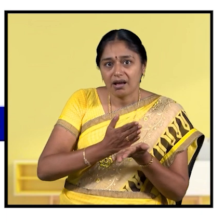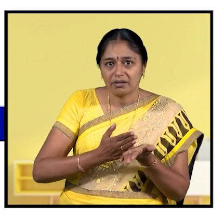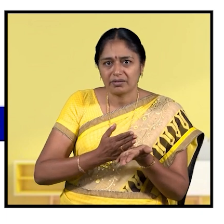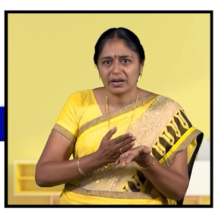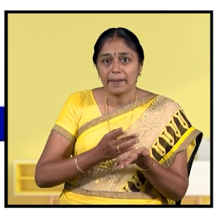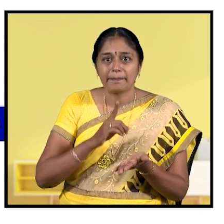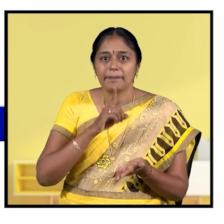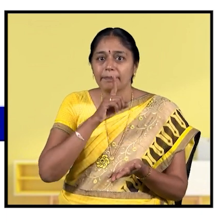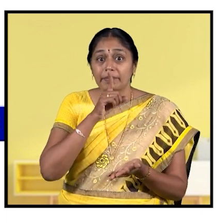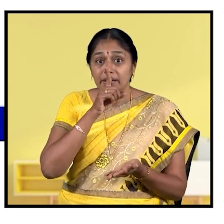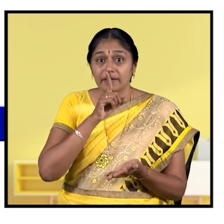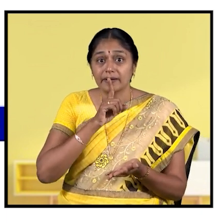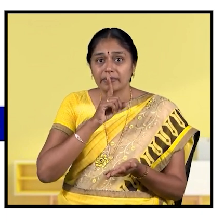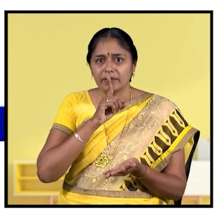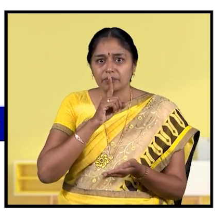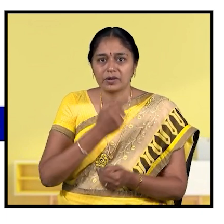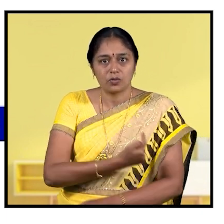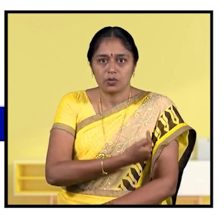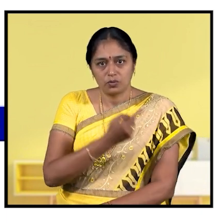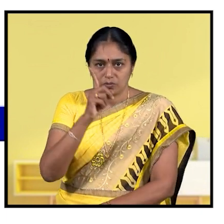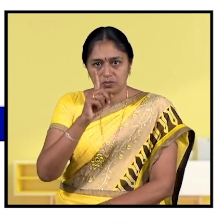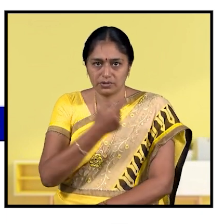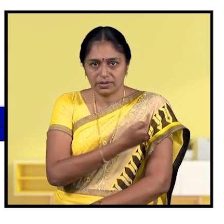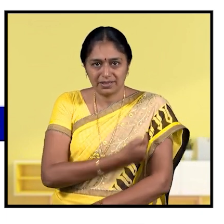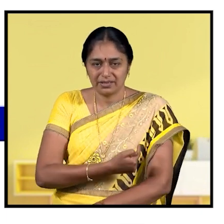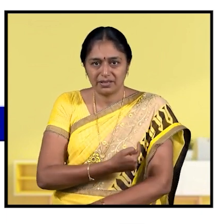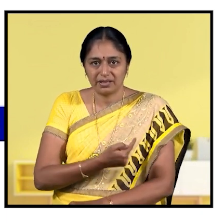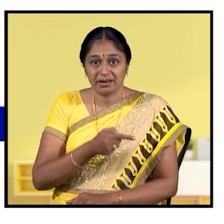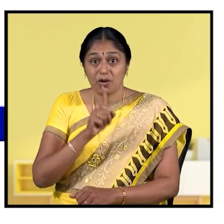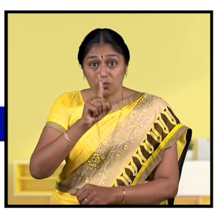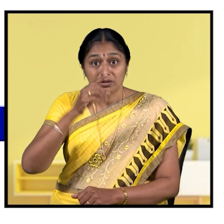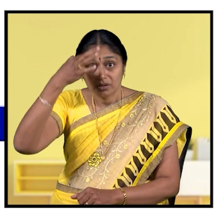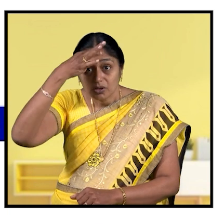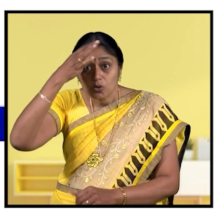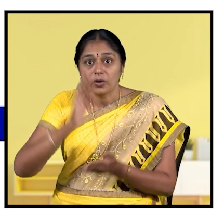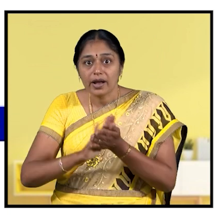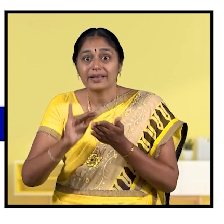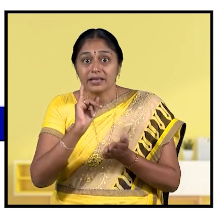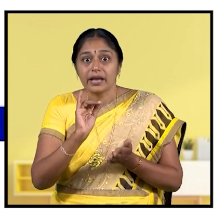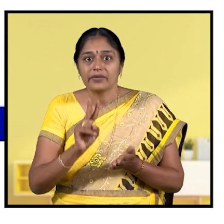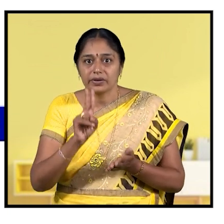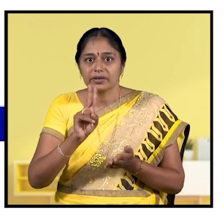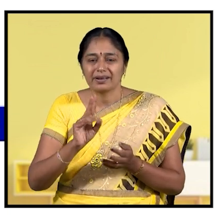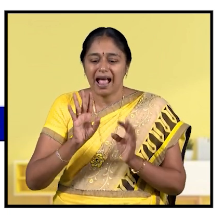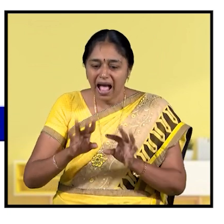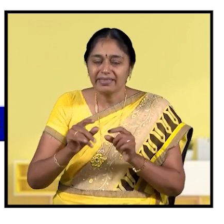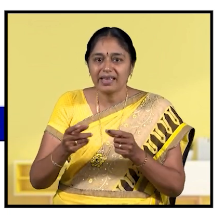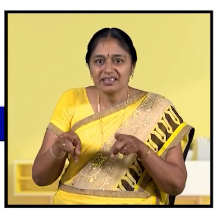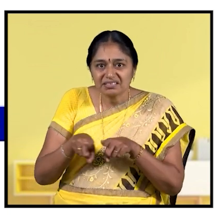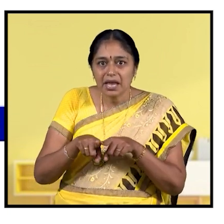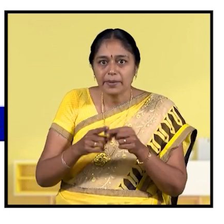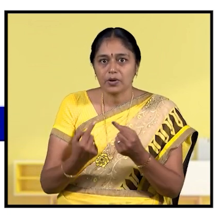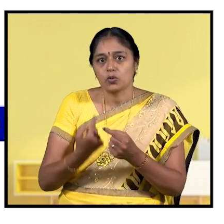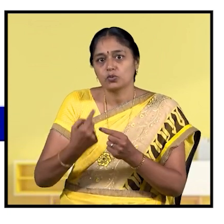வந்து நம்ம டெஸ்ட் பண்ணாமல் நம்ம ஒருத்தவங்களை ஏற்றிட்டோன்னாக்க அந்த பிளட்டில் வந்து HIV இருந்ததுனாக்க அவருக்கும் பரவிடும். நோய் கிருமிகளில் ஊசிகள் சிரிஞ்சுகள் மூலமாக